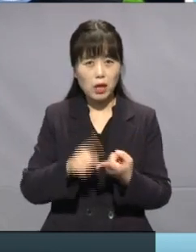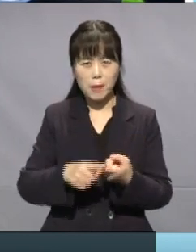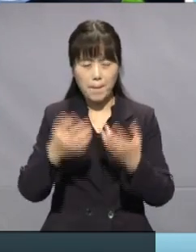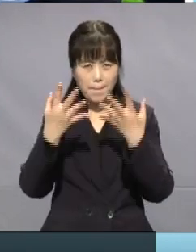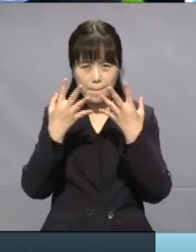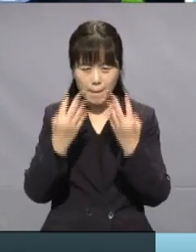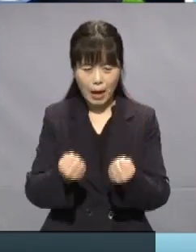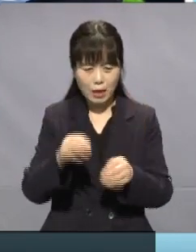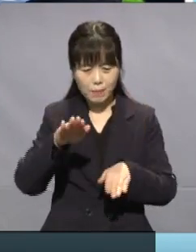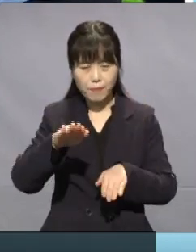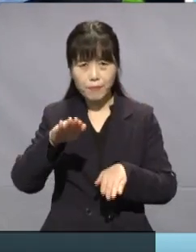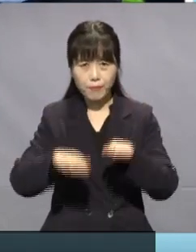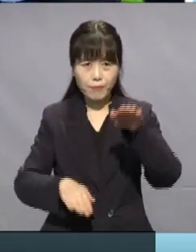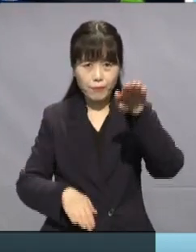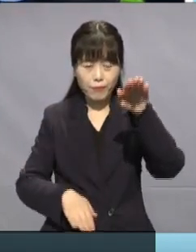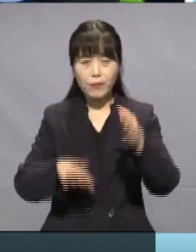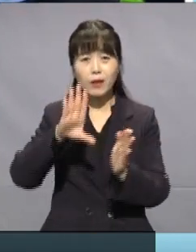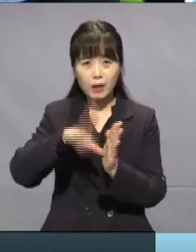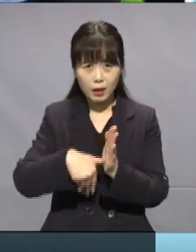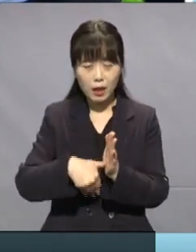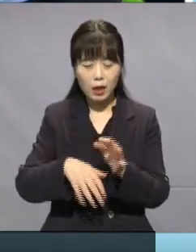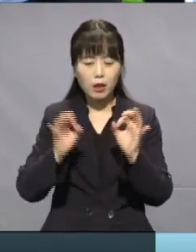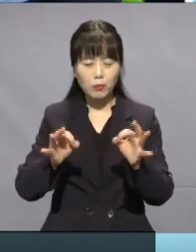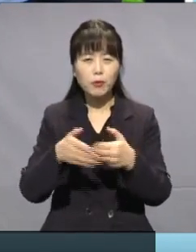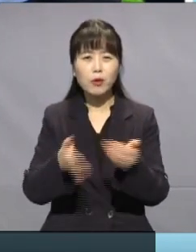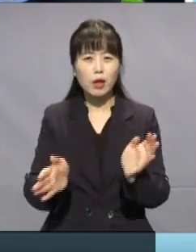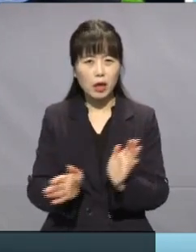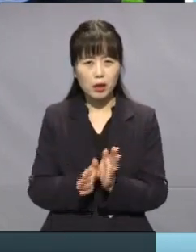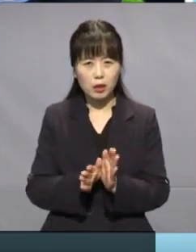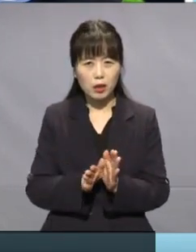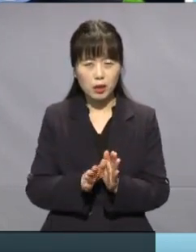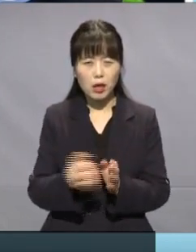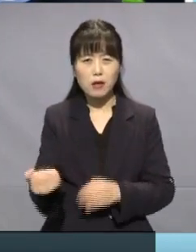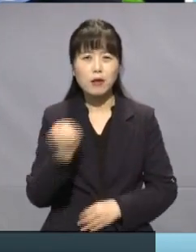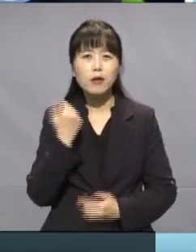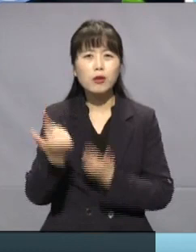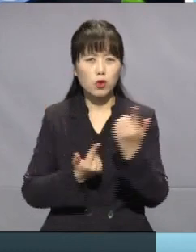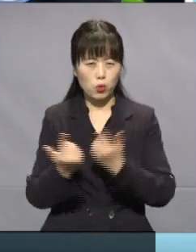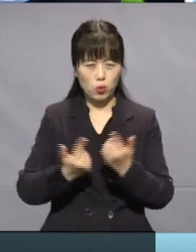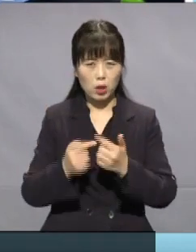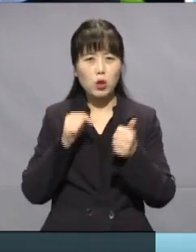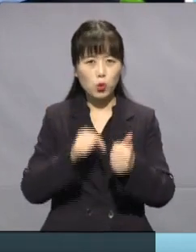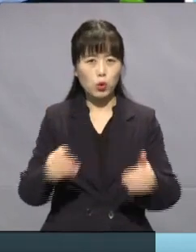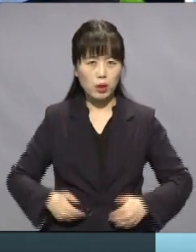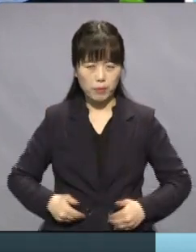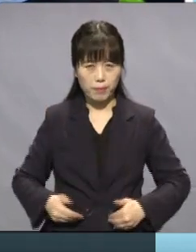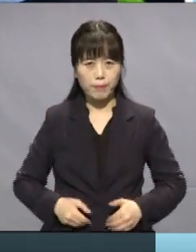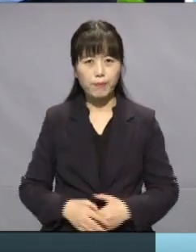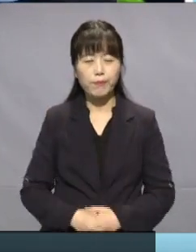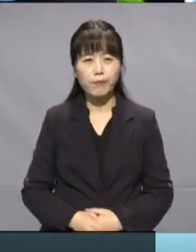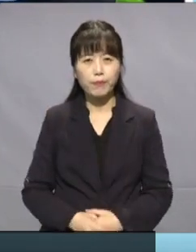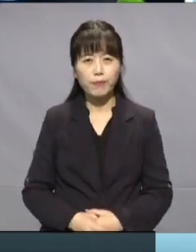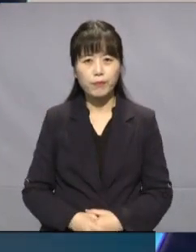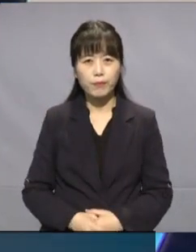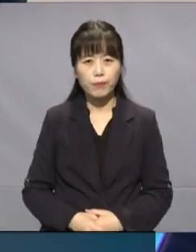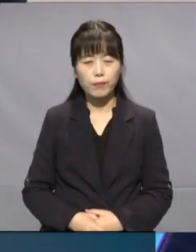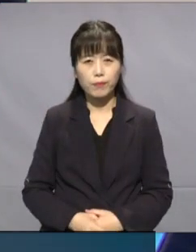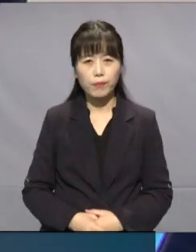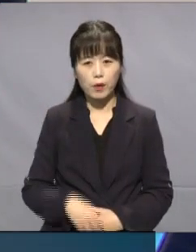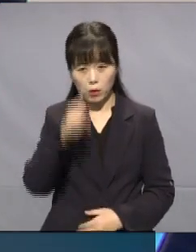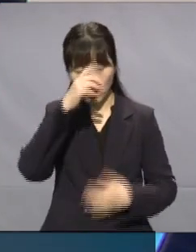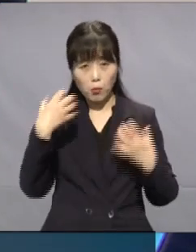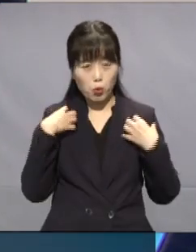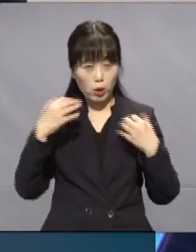과도하게 벌어질 때 경우에는 금융당국의 어떤 견제 조치가 반드시 필요하지 않냐 이런 생각을 합니다 채용 원장님은 어떻게 보십니까